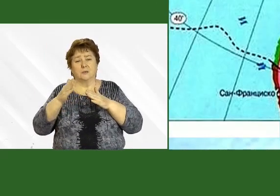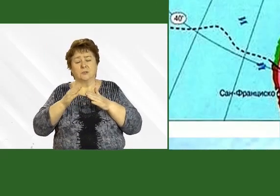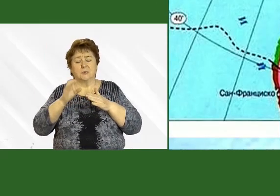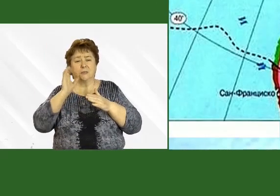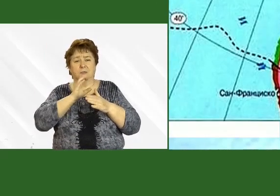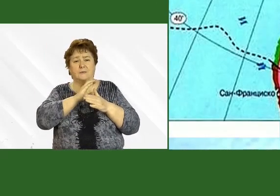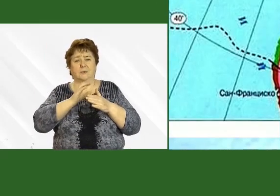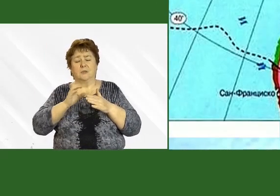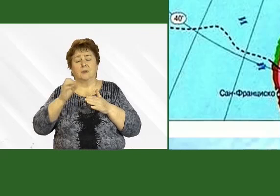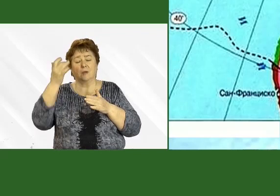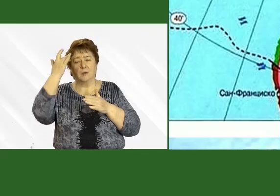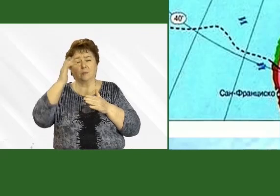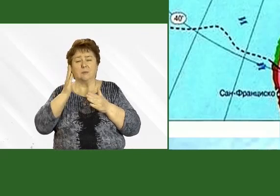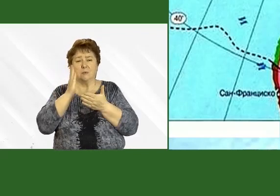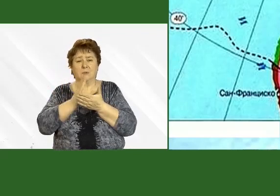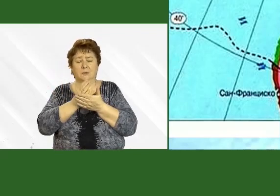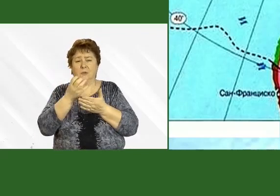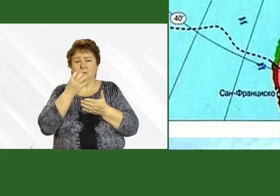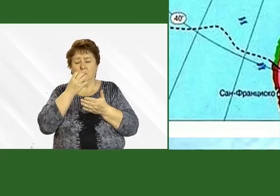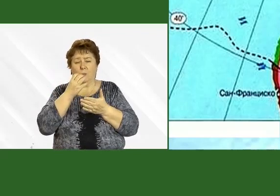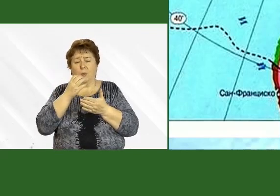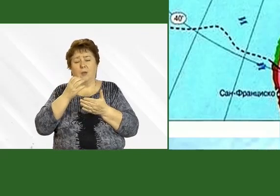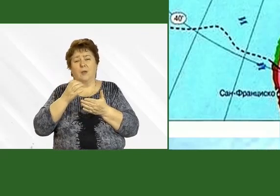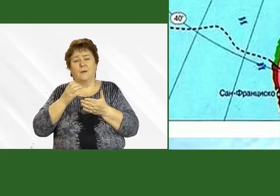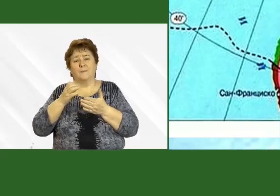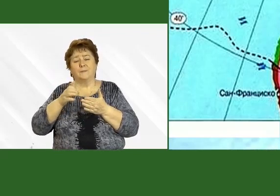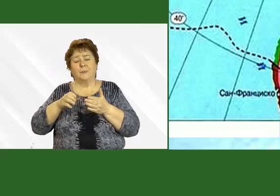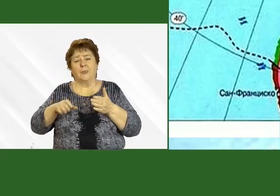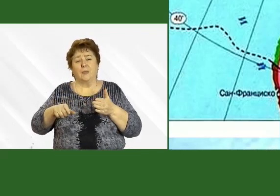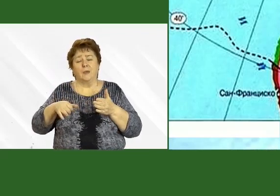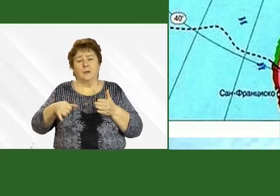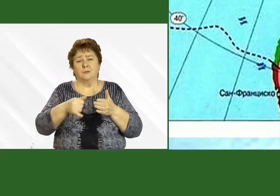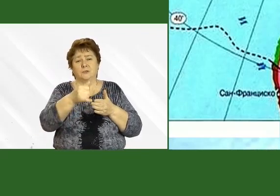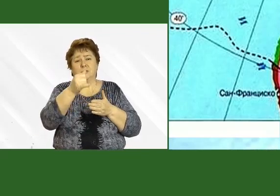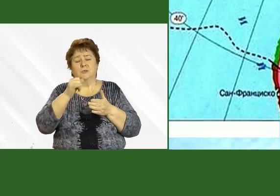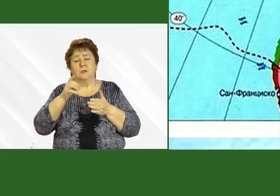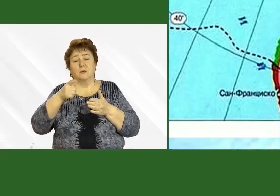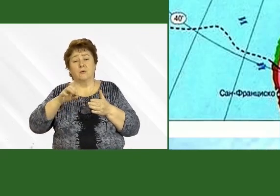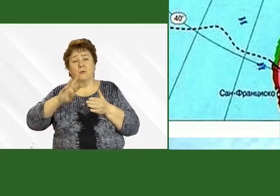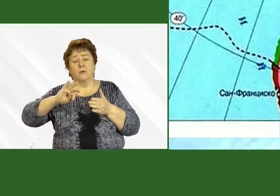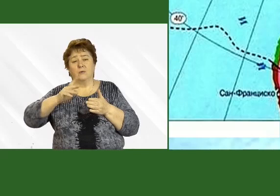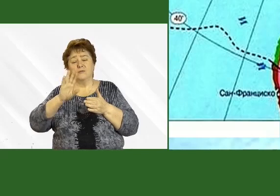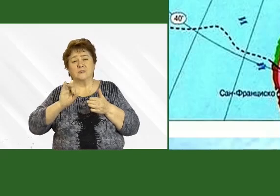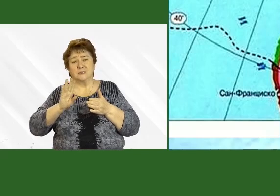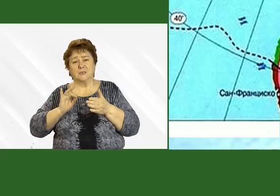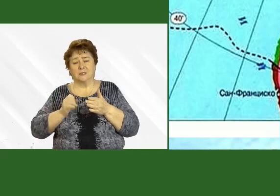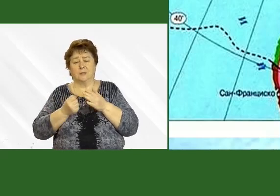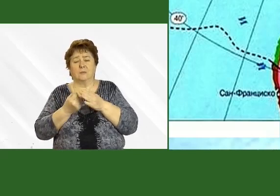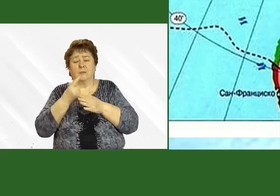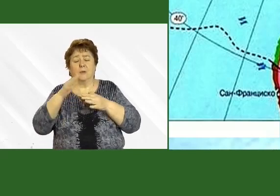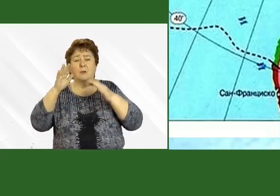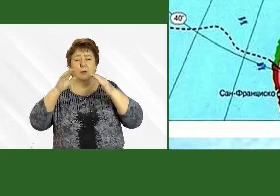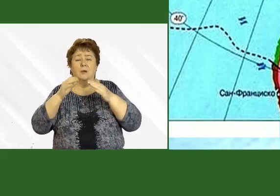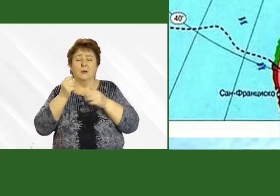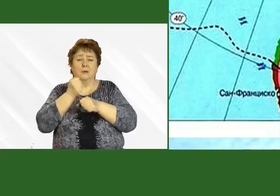америки проходят теплое течение гольфстрим она способствует образованию дождевых